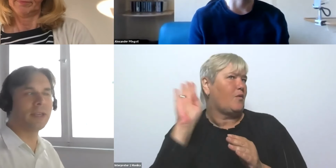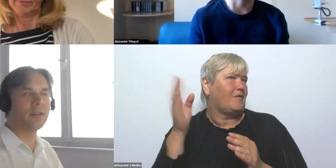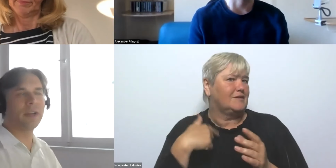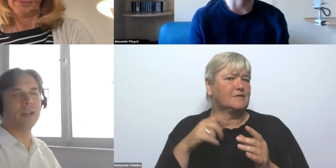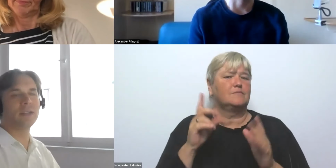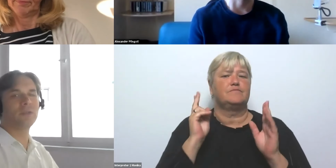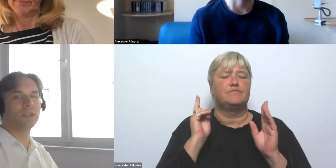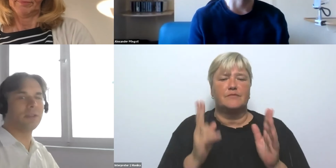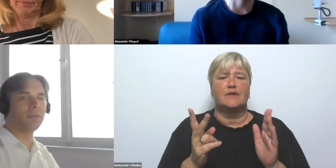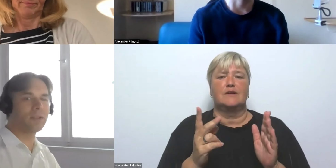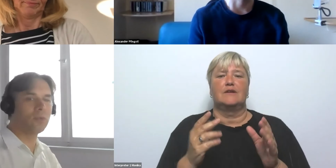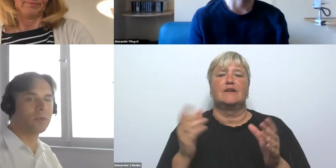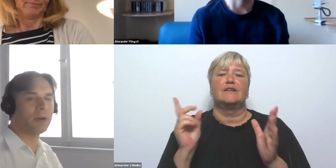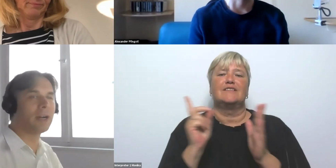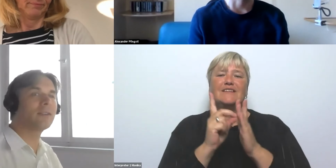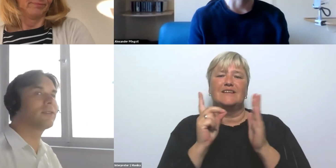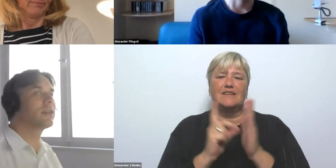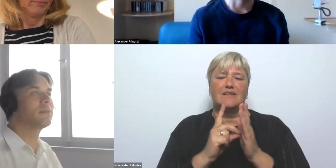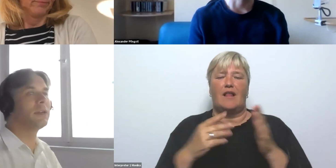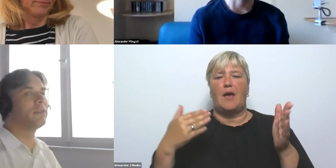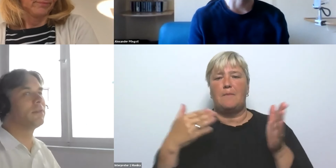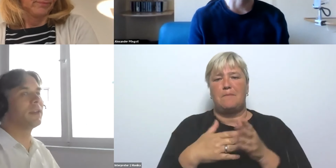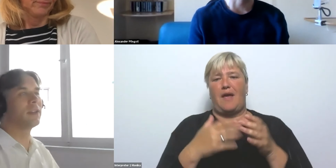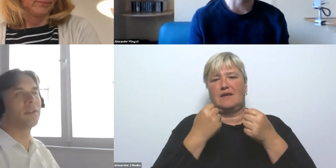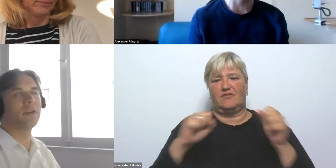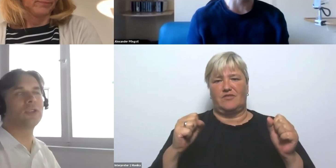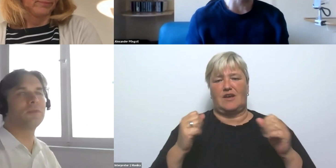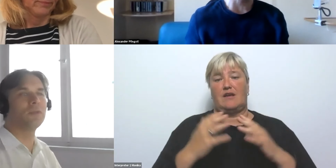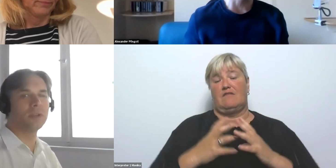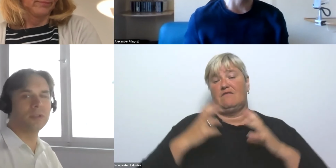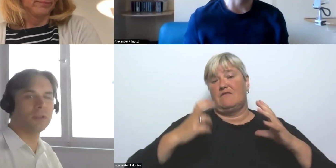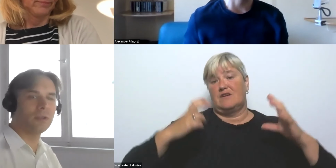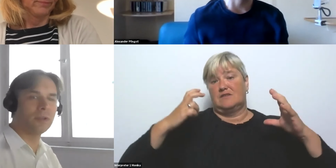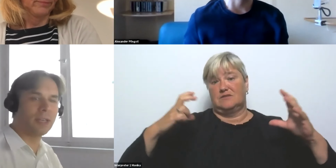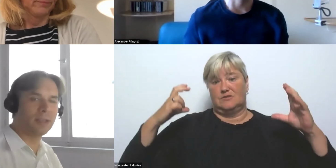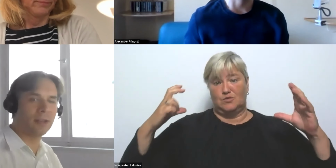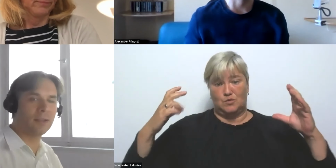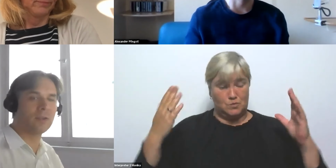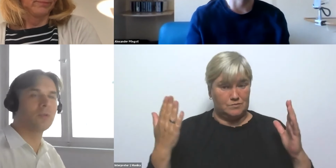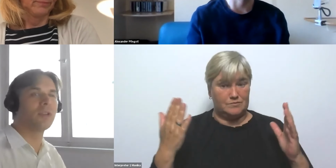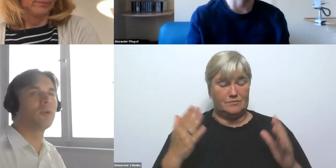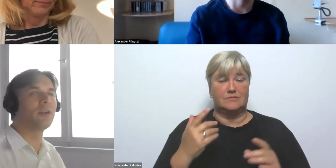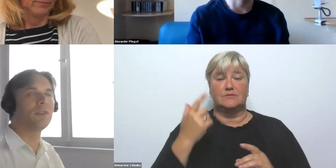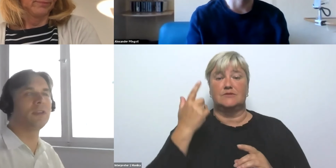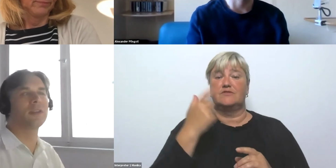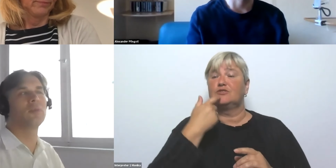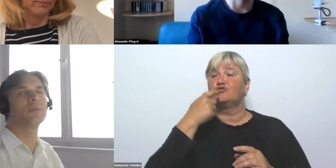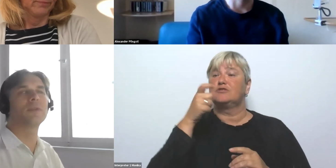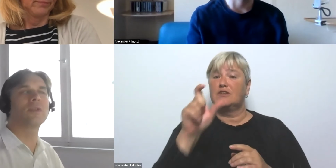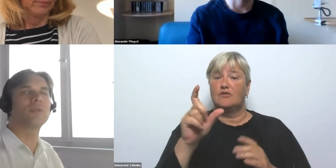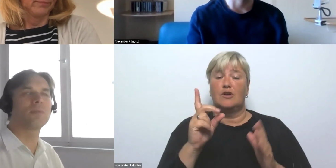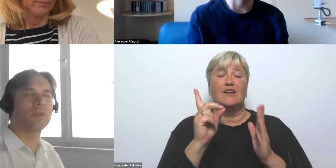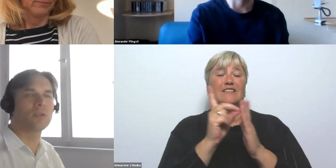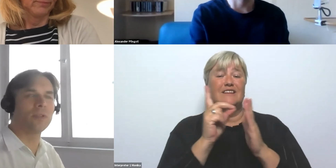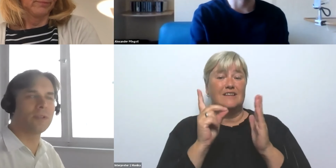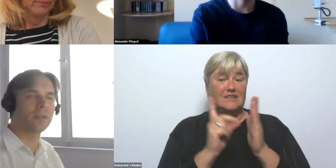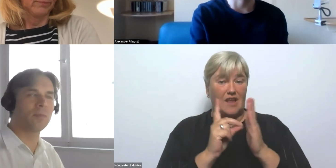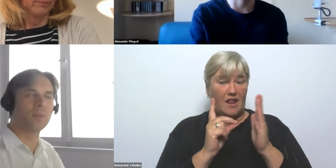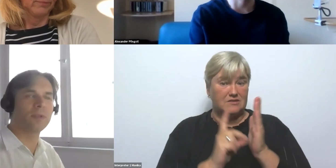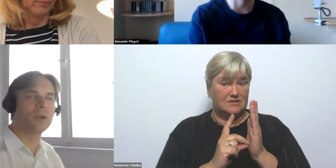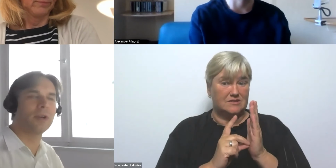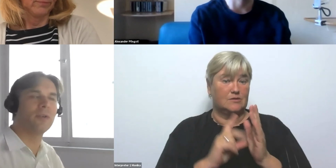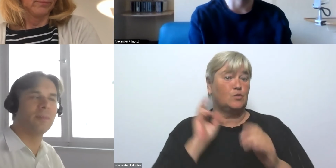digitale Barrierefreiheit natürlich ein Wachstumsmarkt ist, sage ich mal, wegen den zwei Stichworten Digitalisierung und Demografie. Ich glaube, das ist